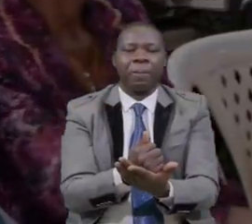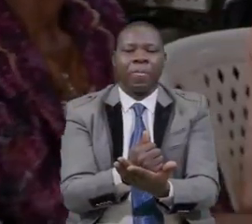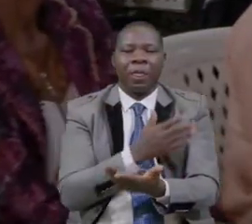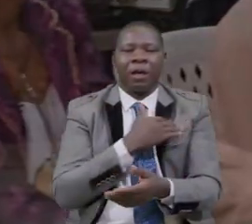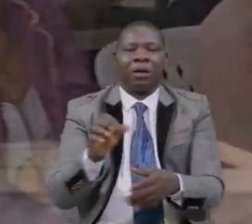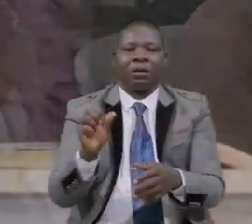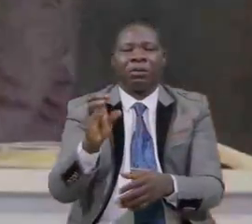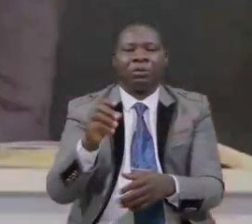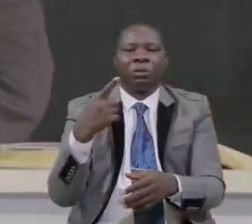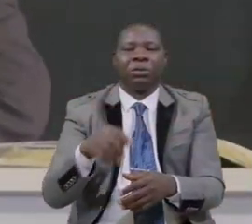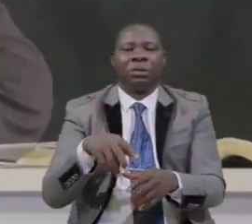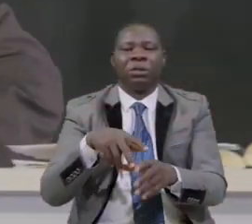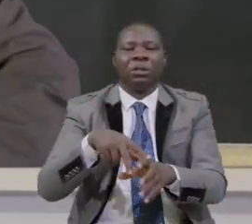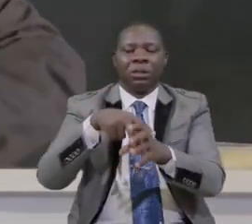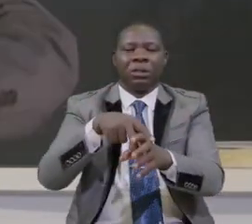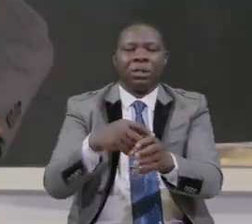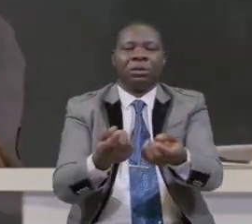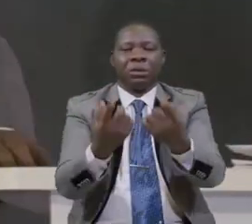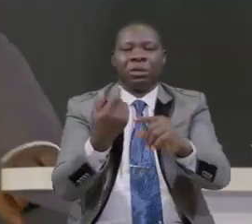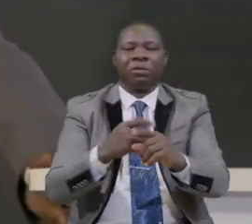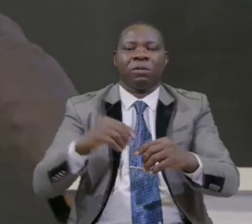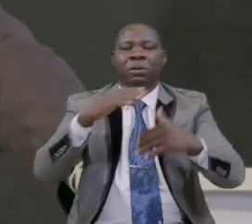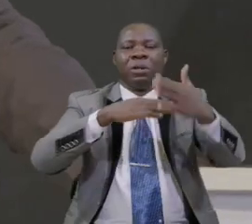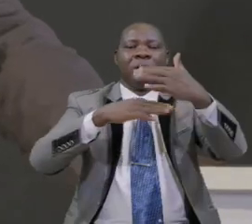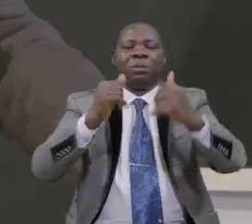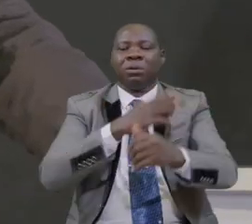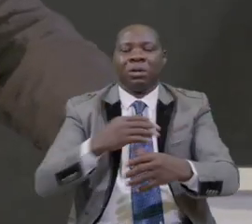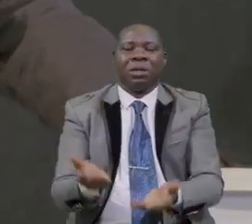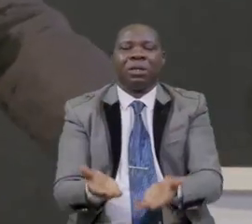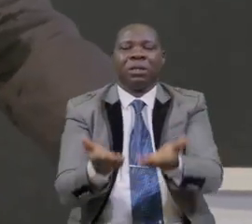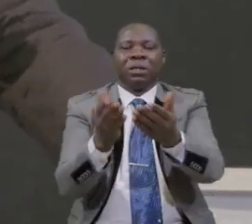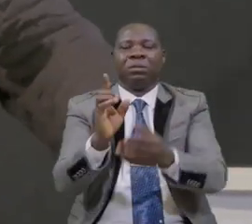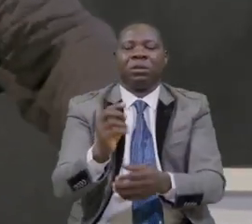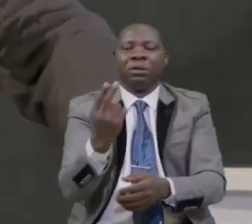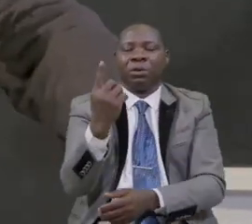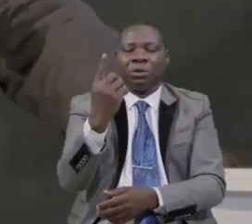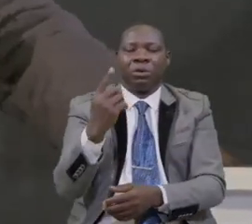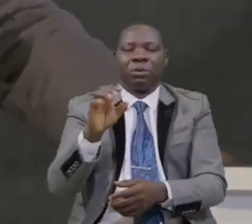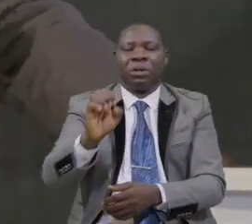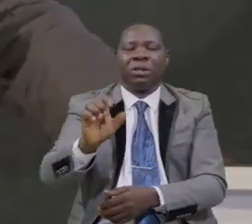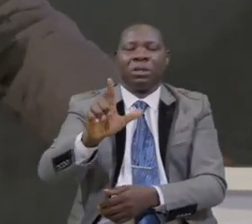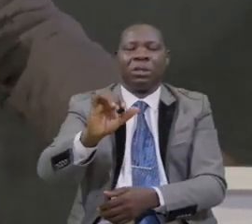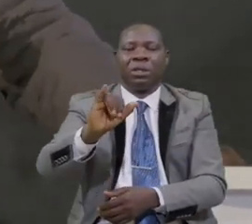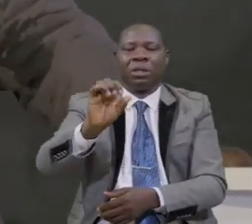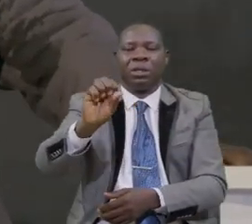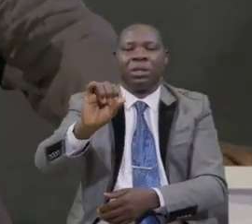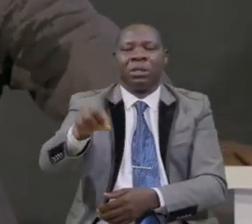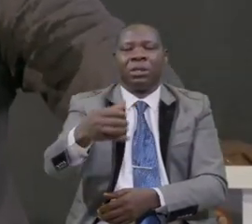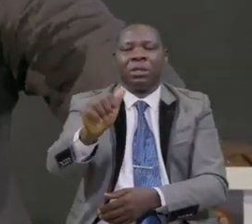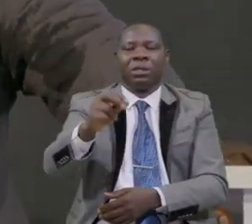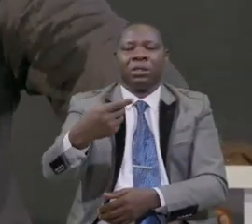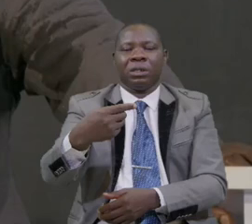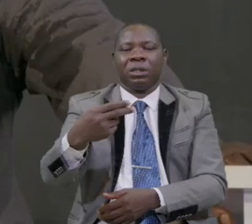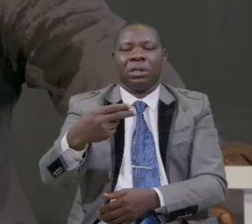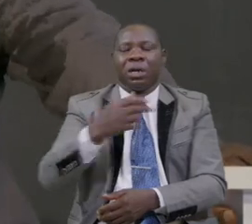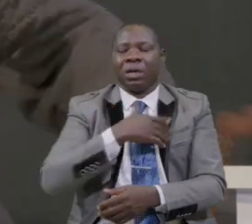Alors, les chars sont venus du ciel et ont enlevé Élie. Et il ne lui a pas imposé les